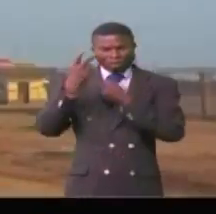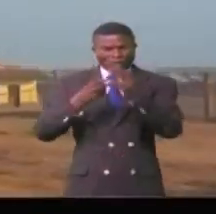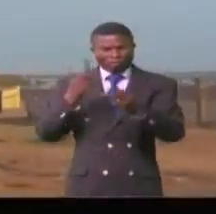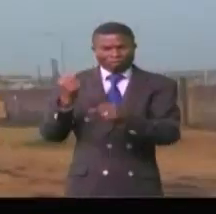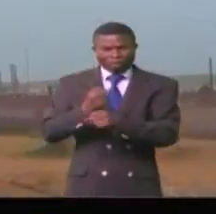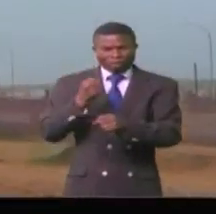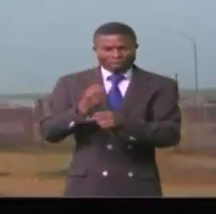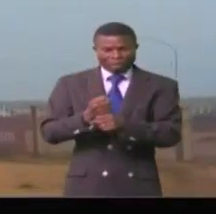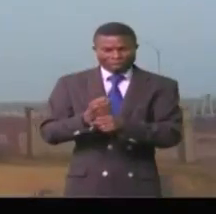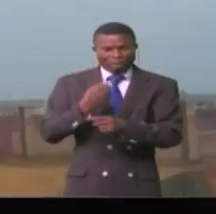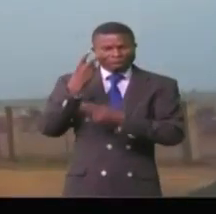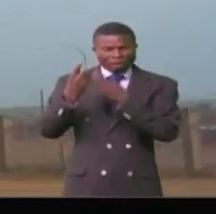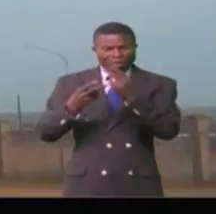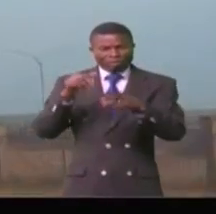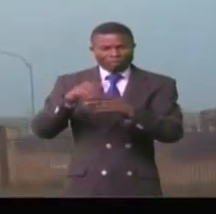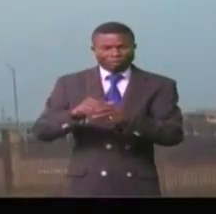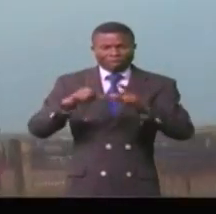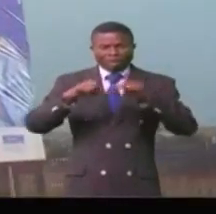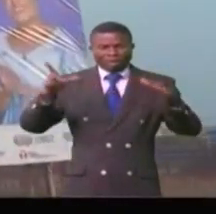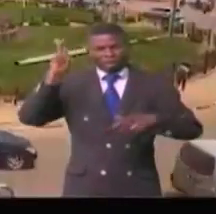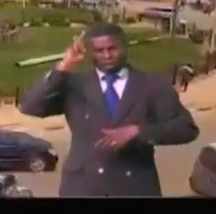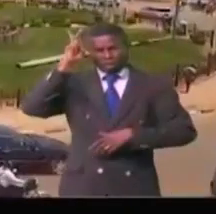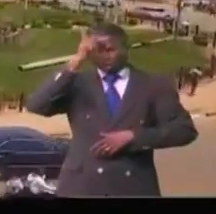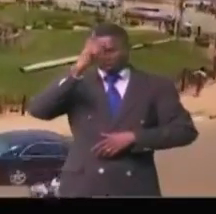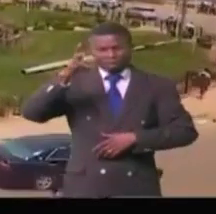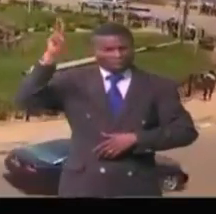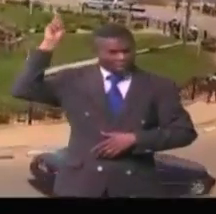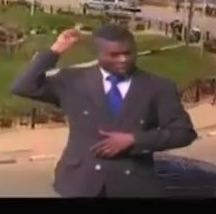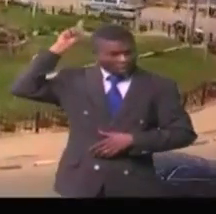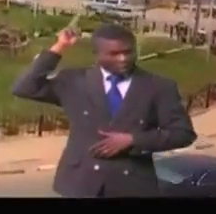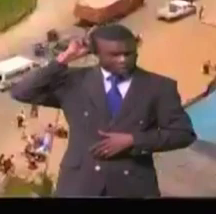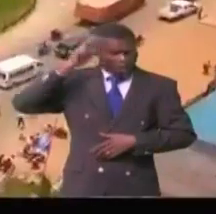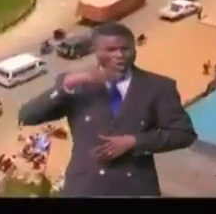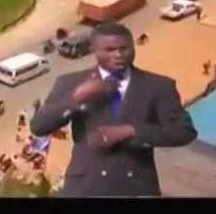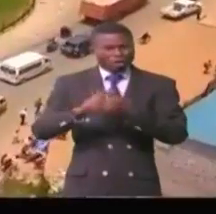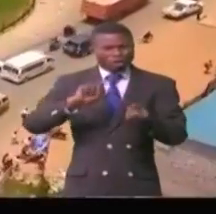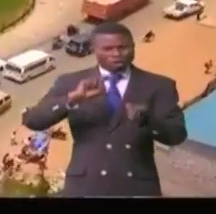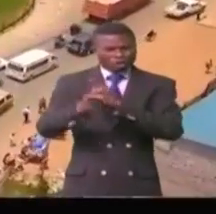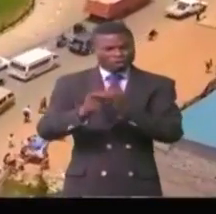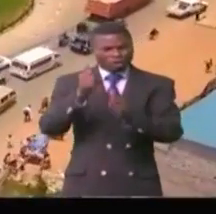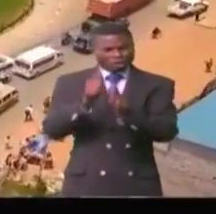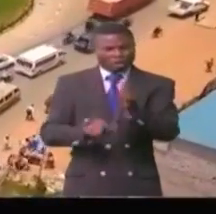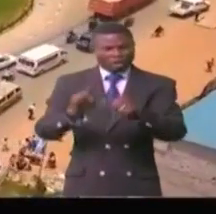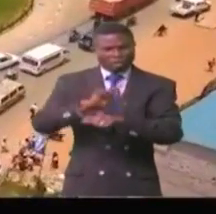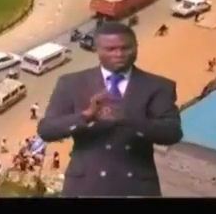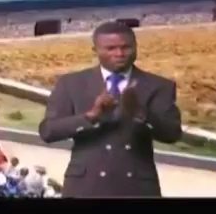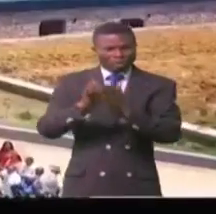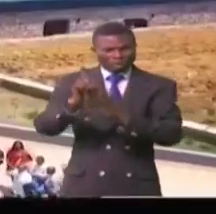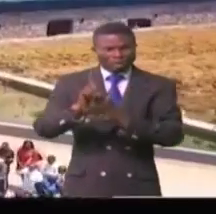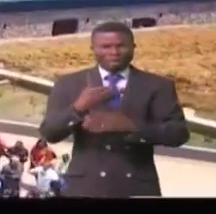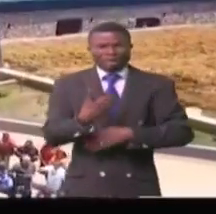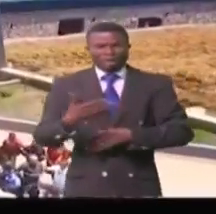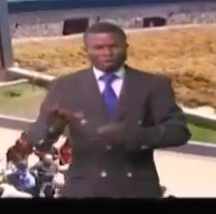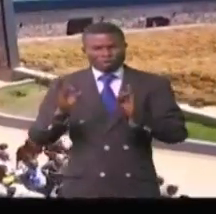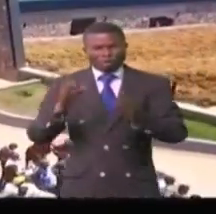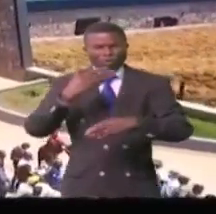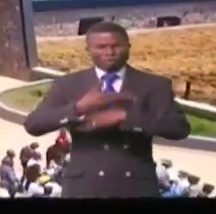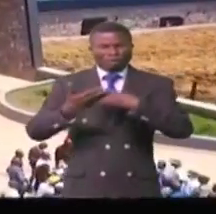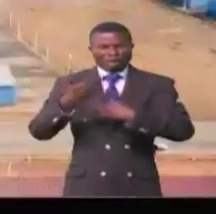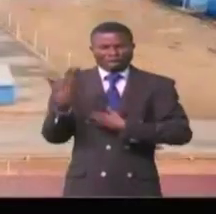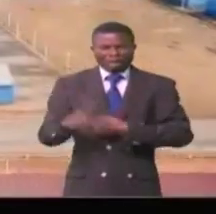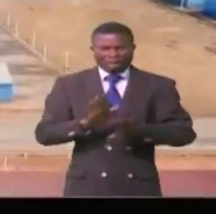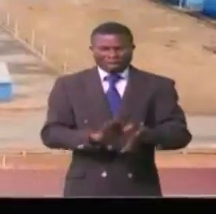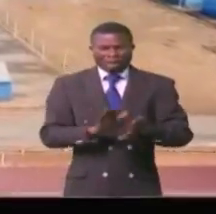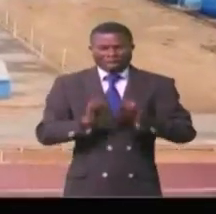travail d'itinérance dans le Grand Katanga. Kolwezi se métamorphose au jour le jour avec des ouvrages qui n'attendent que leur